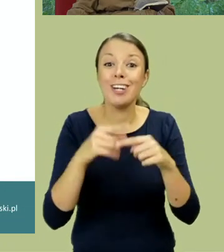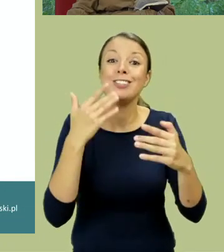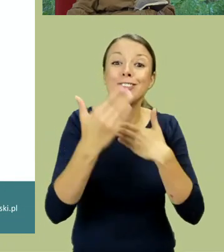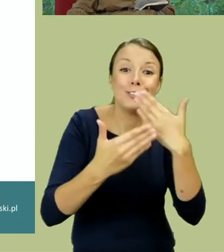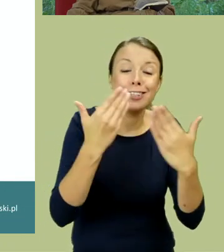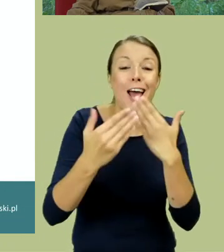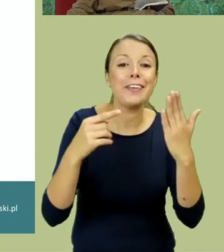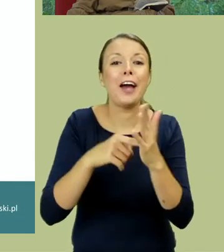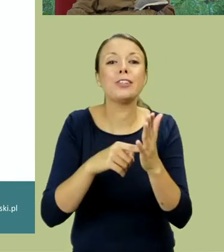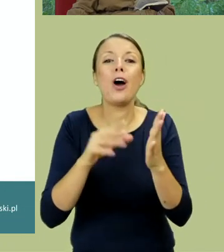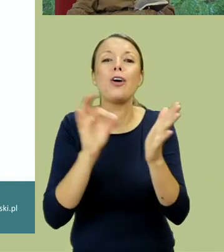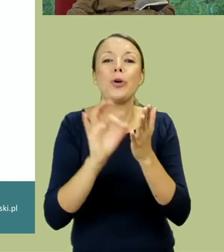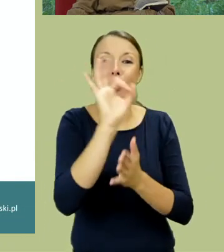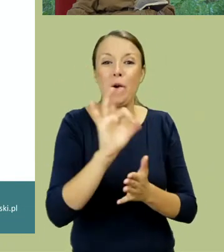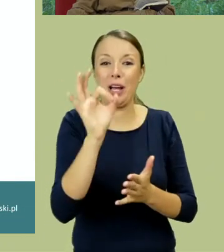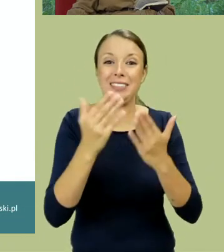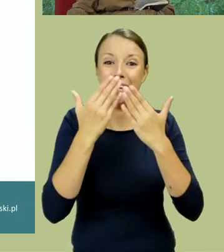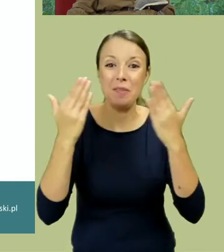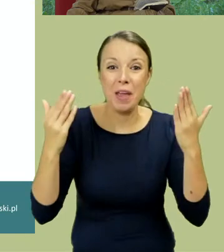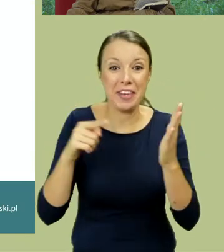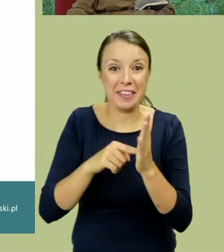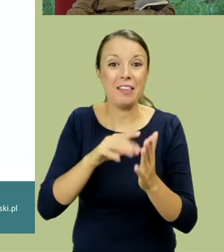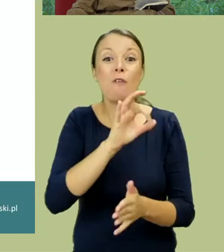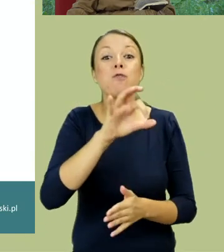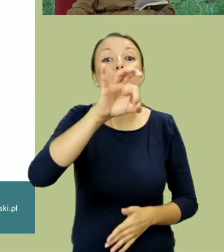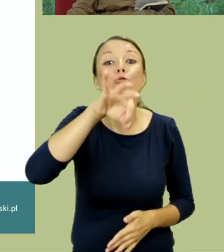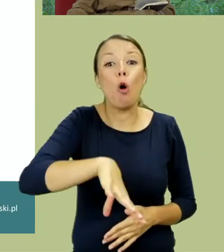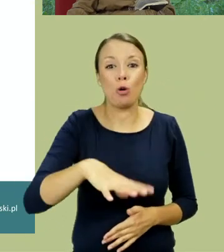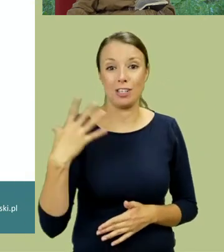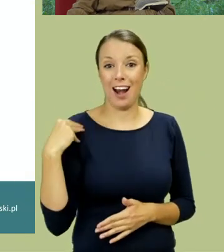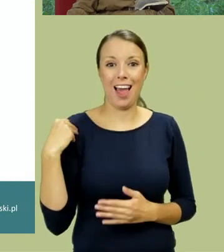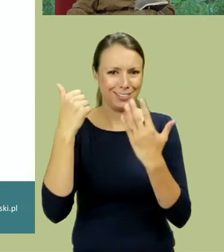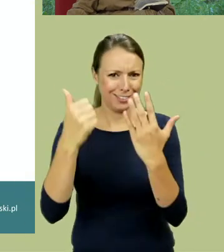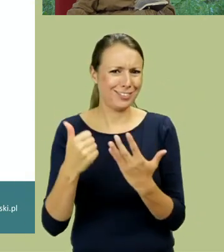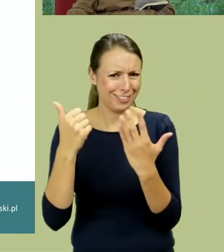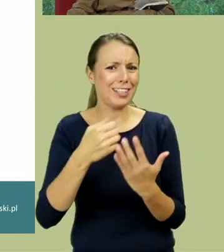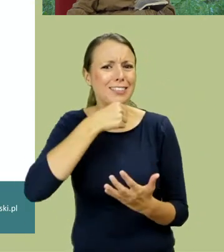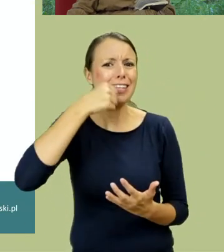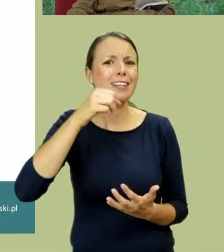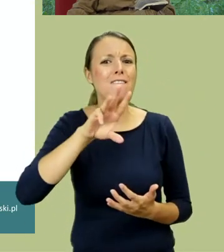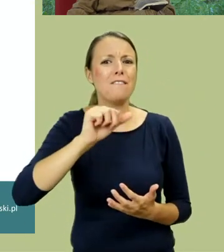na imieniny wykonała 6-letnia Wanda Piłsudska w